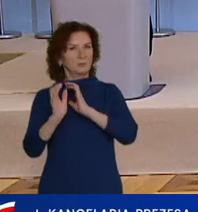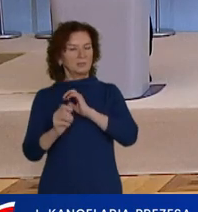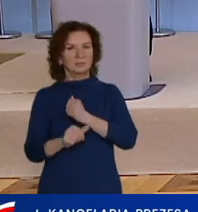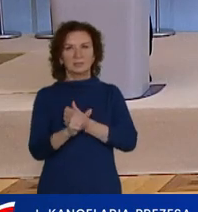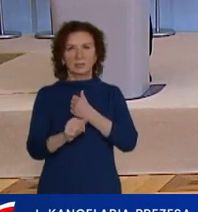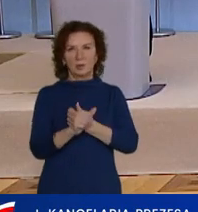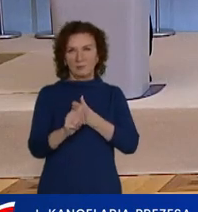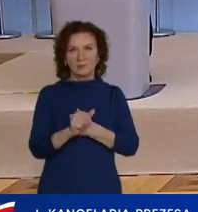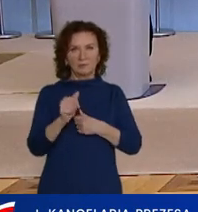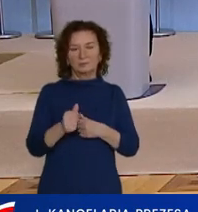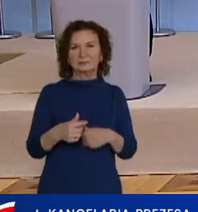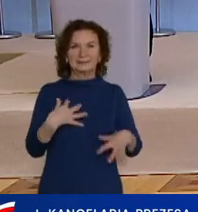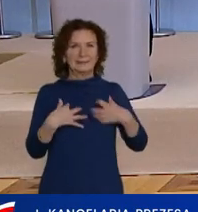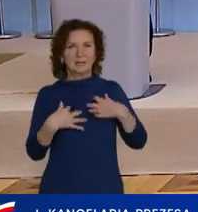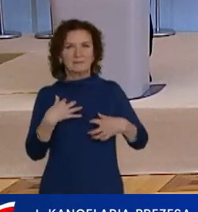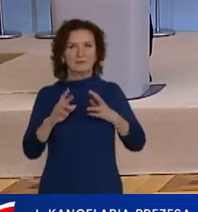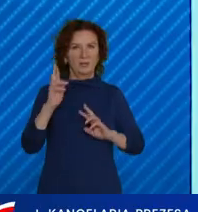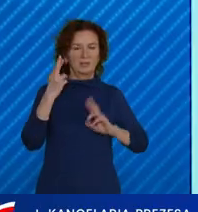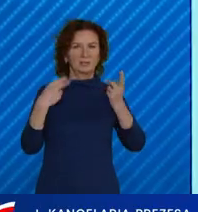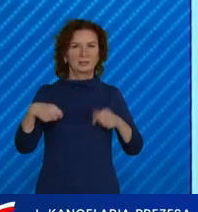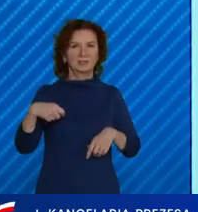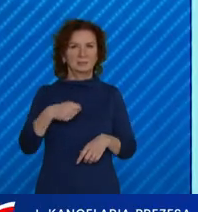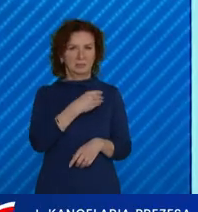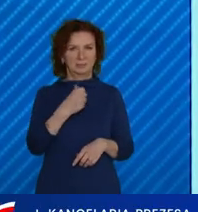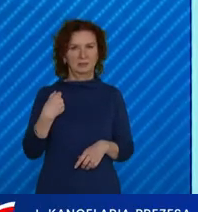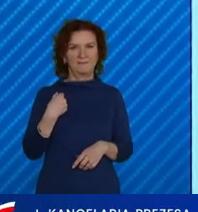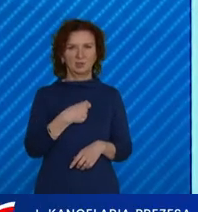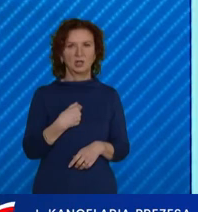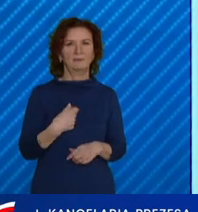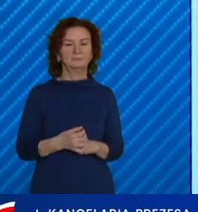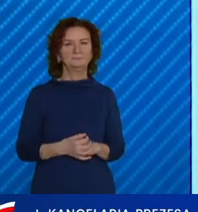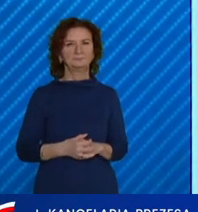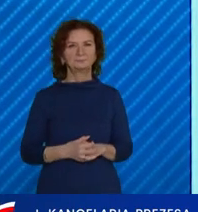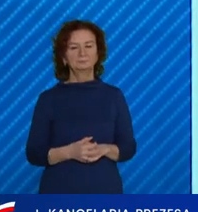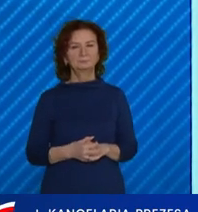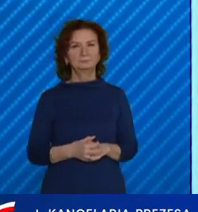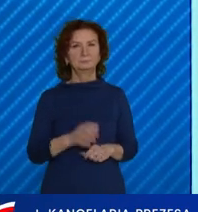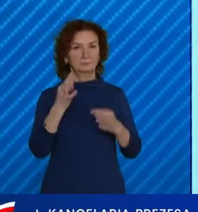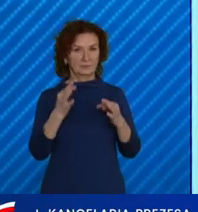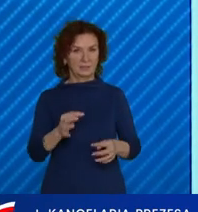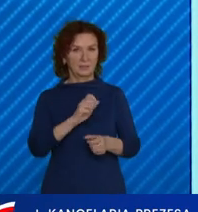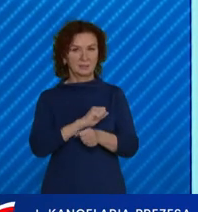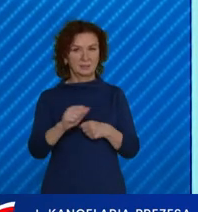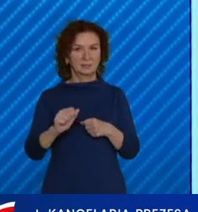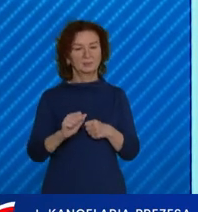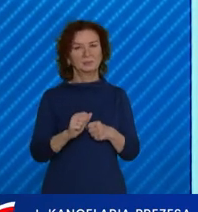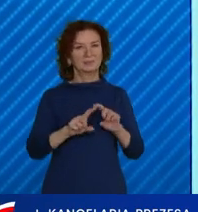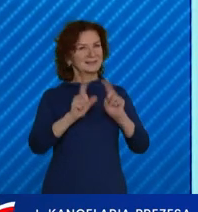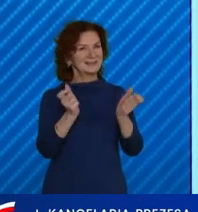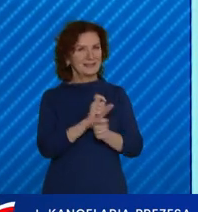pana prezydenta Trzaskowskiego. Proszę bardzo, minister Dworczyk. Pani redaktor, jesteśmy w dialogu